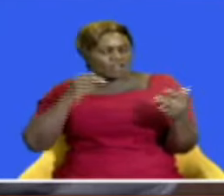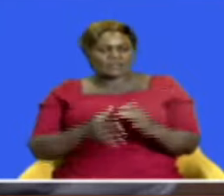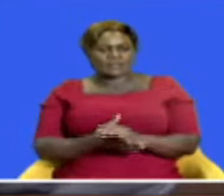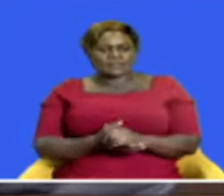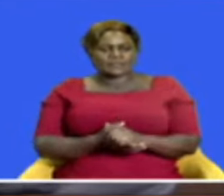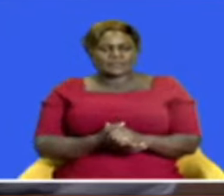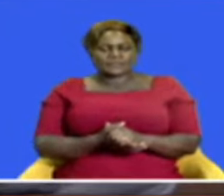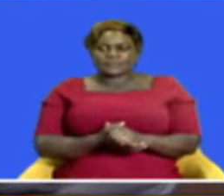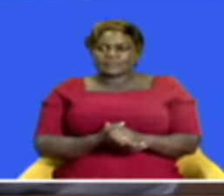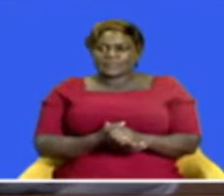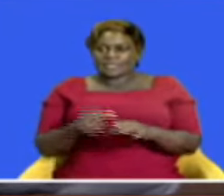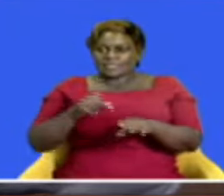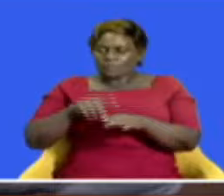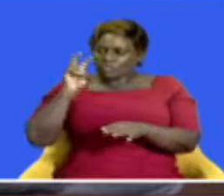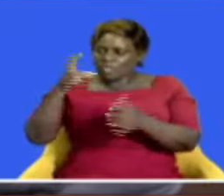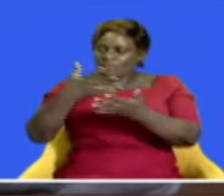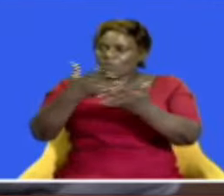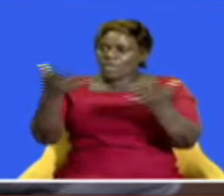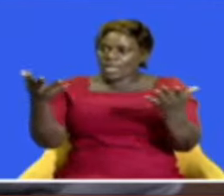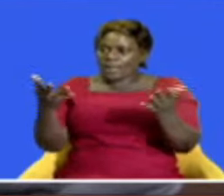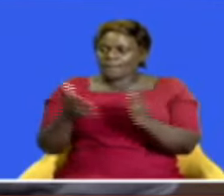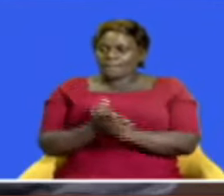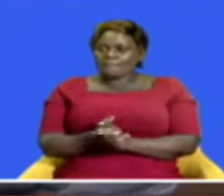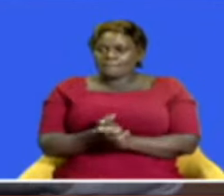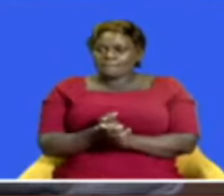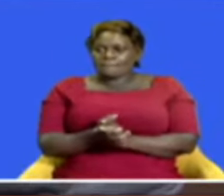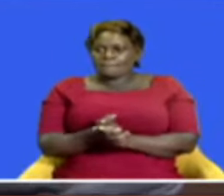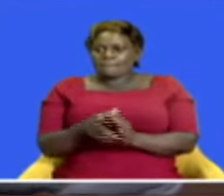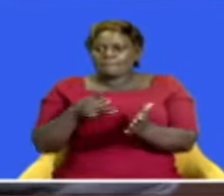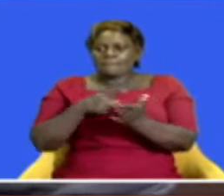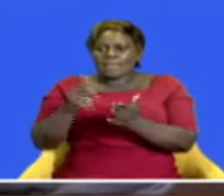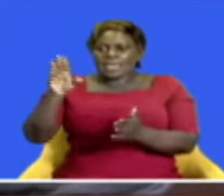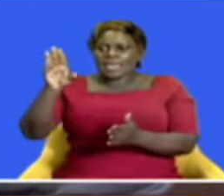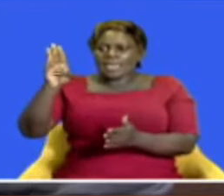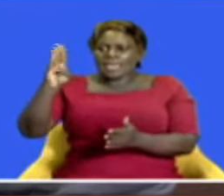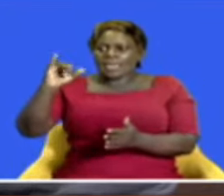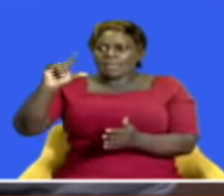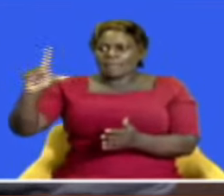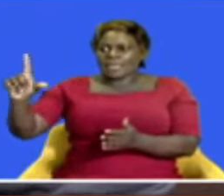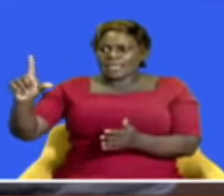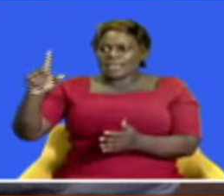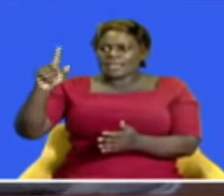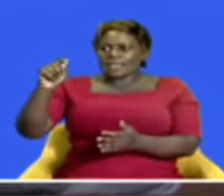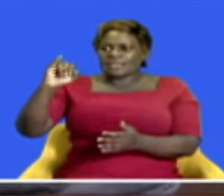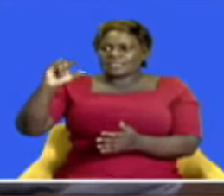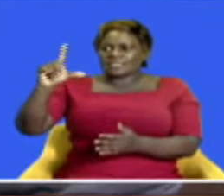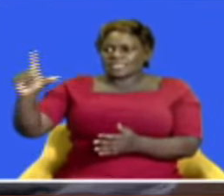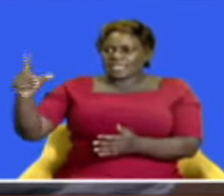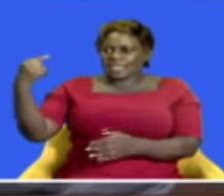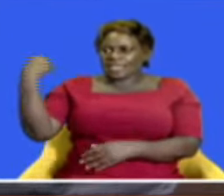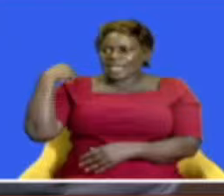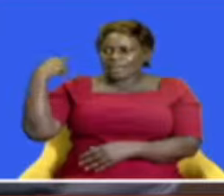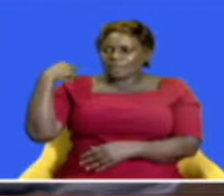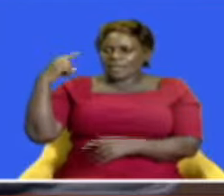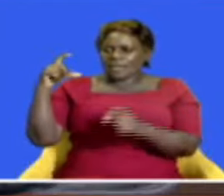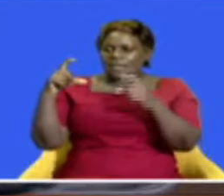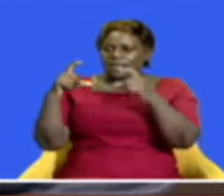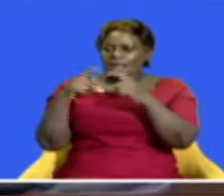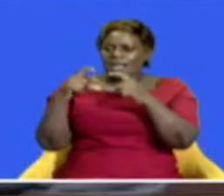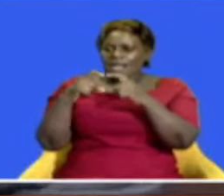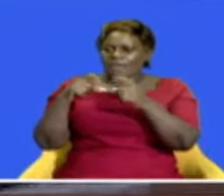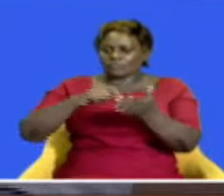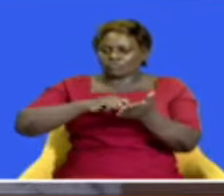zingine. Ndio hata ukiona kila mahali kuna pay bill, kuna till number, kuna kadi ya